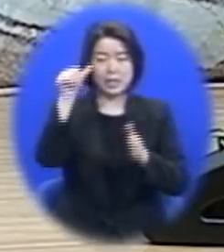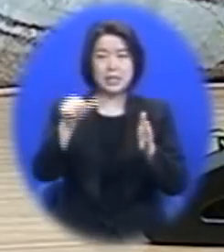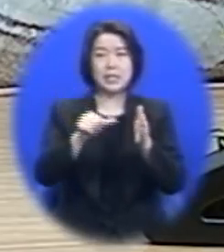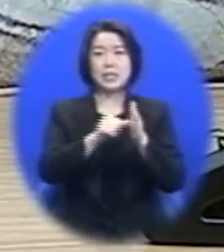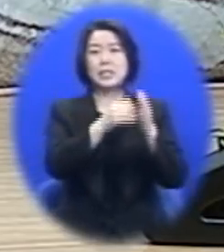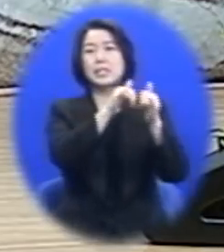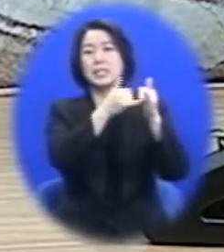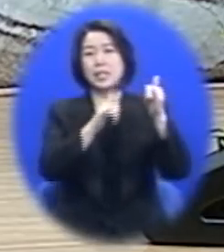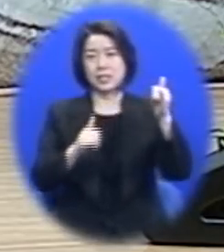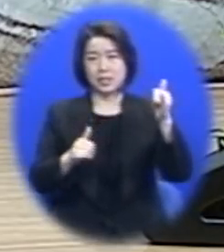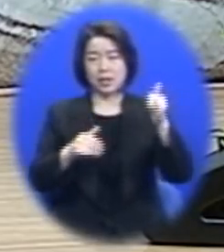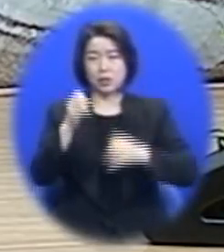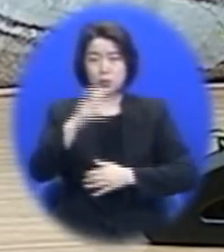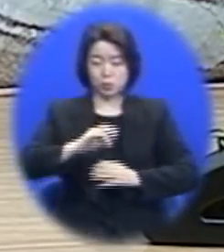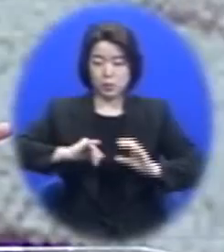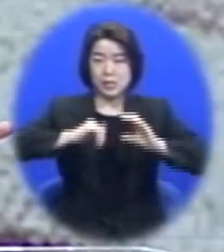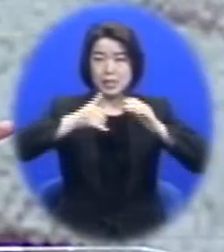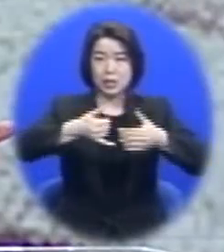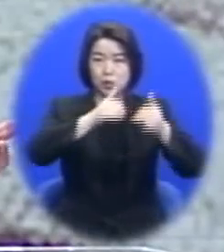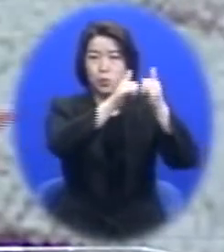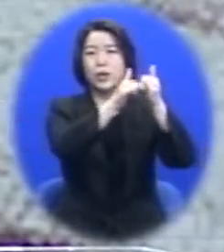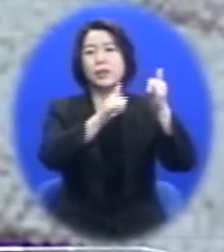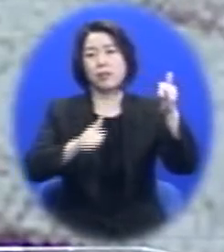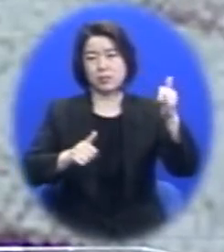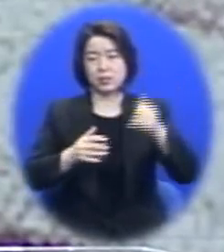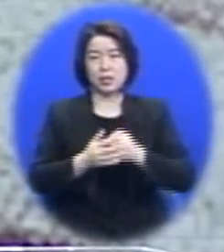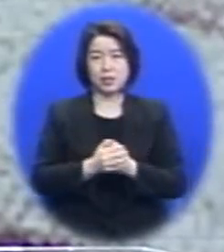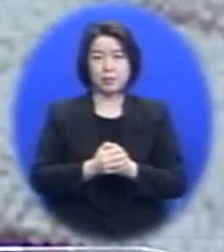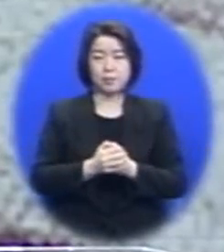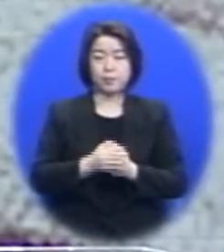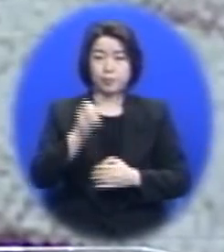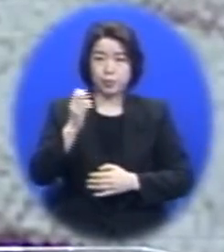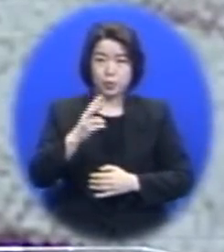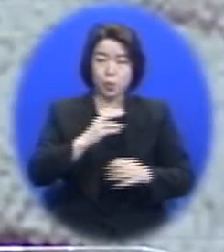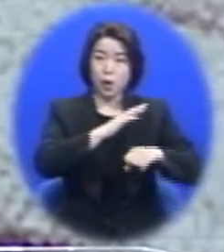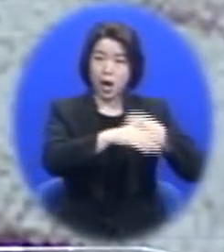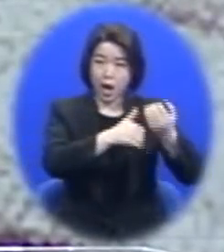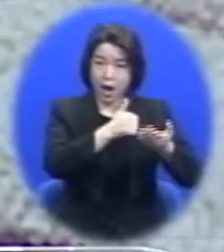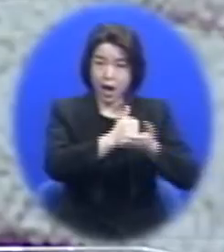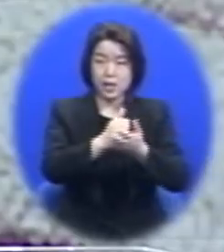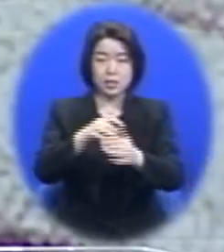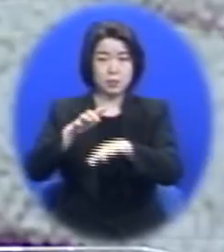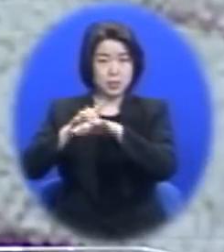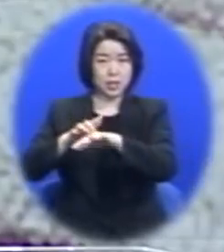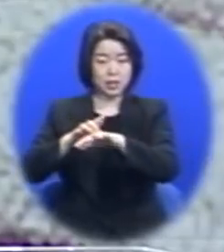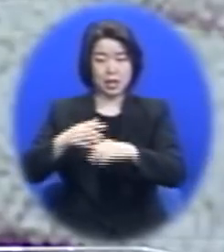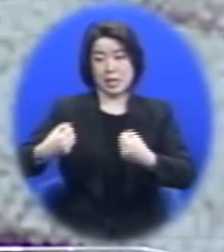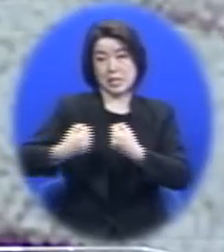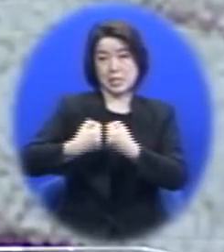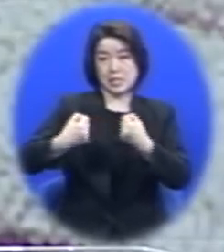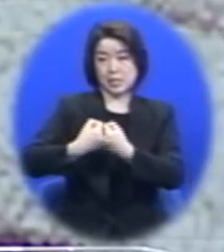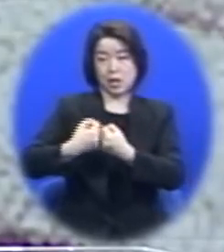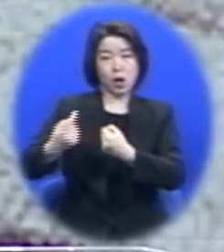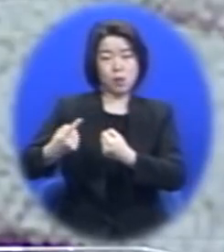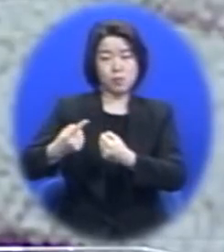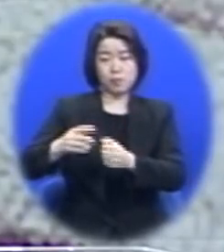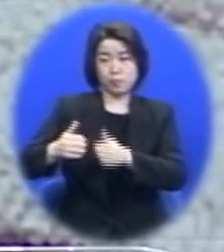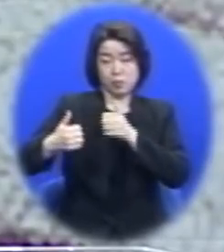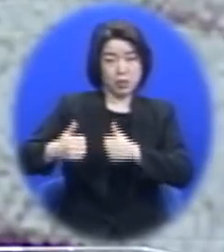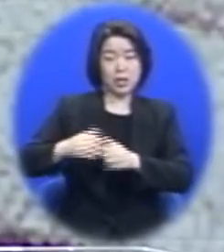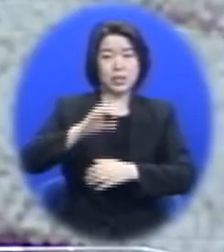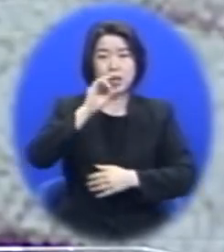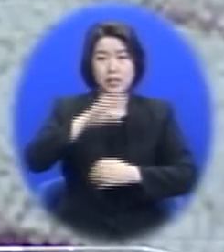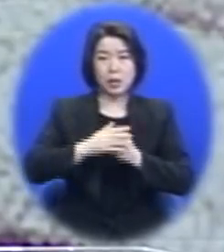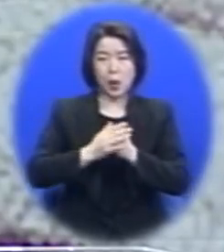그리고 인류의 역사입니다 물론 하나님과 사탄이 서로 싸움의 대상이 되는 것이 아닙니다